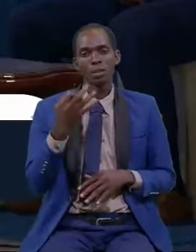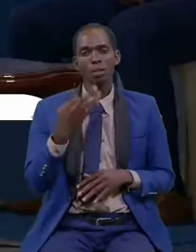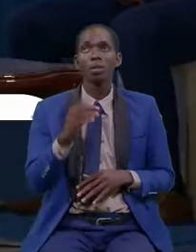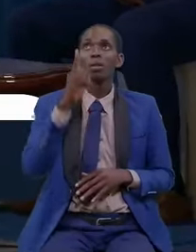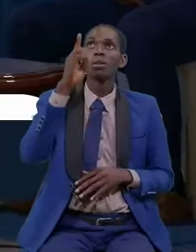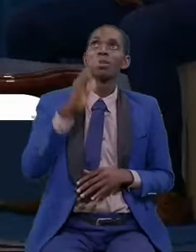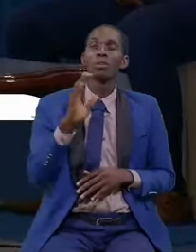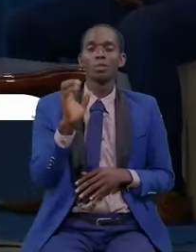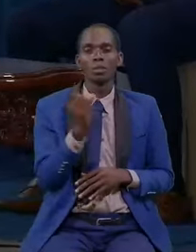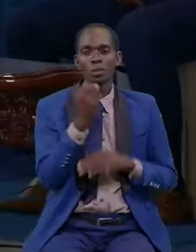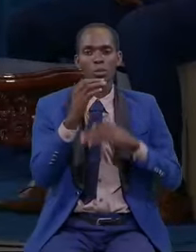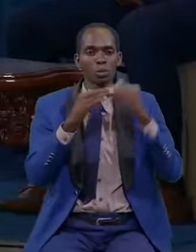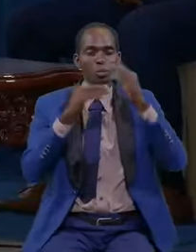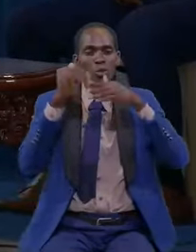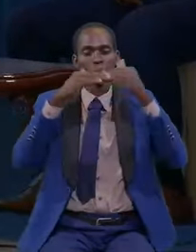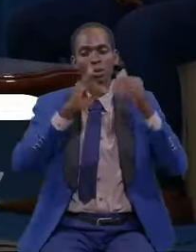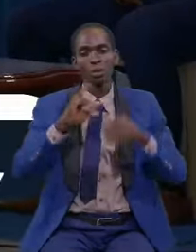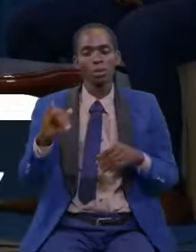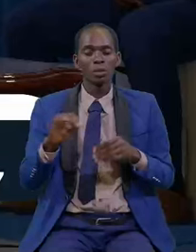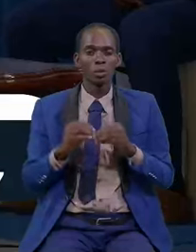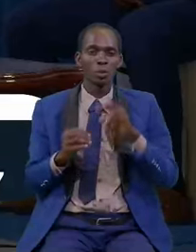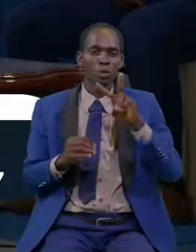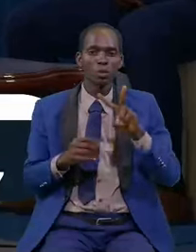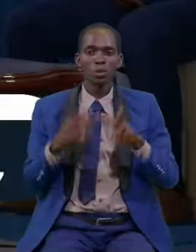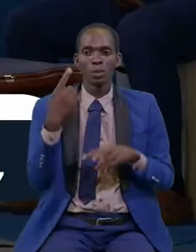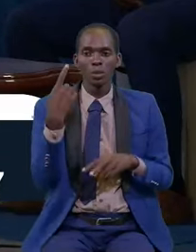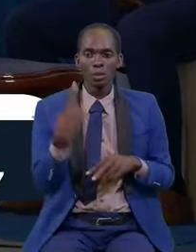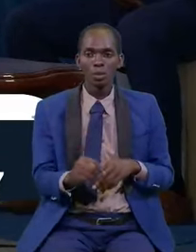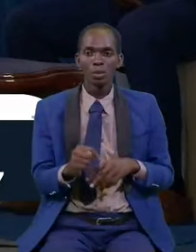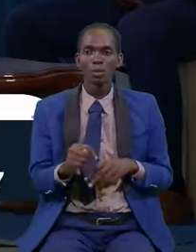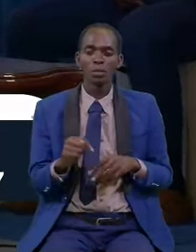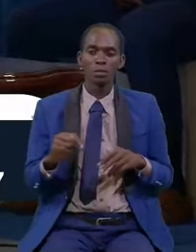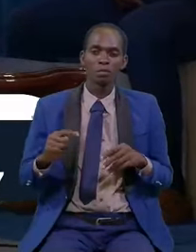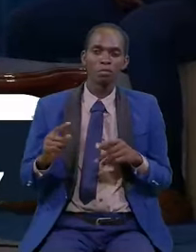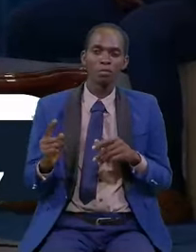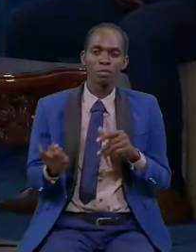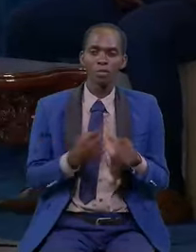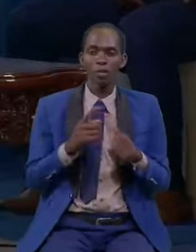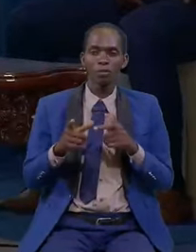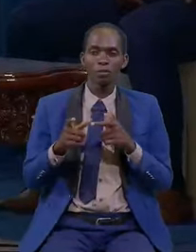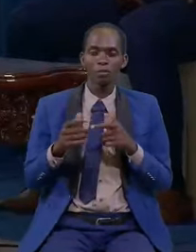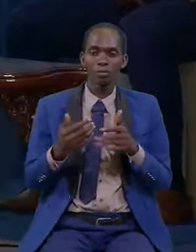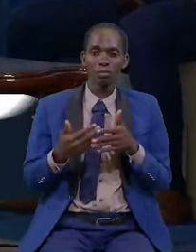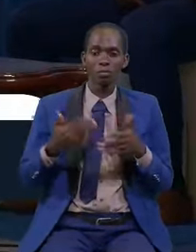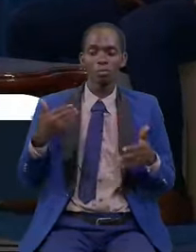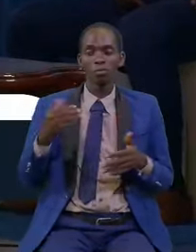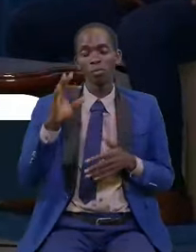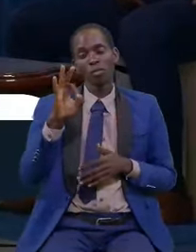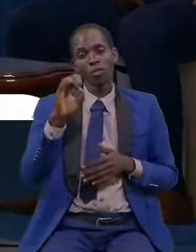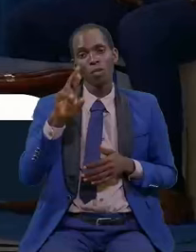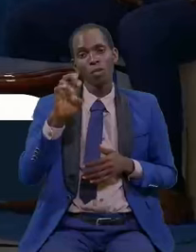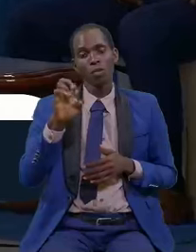Dieu. Deux, le précurseur pour tous les croyants. Trois,